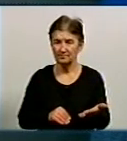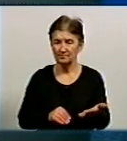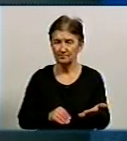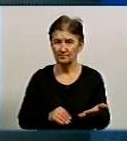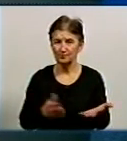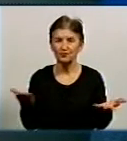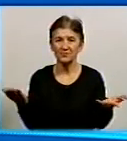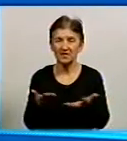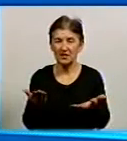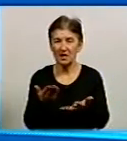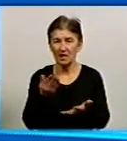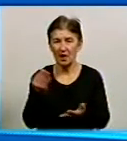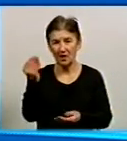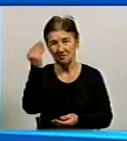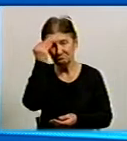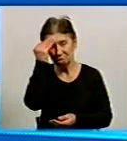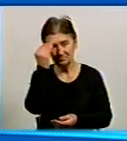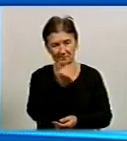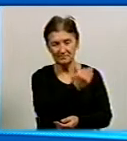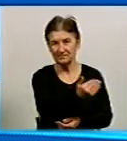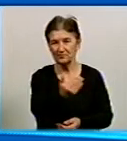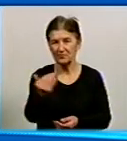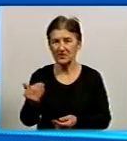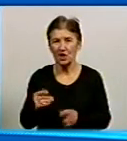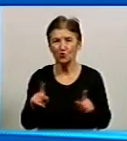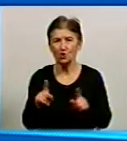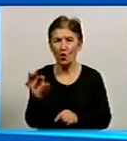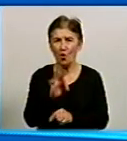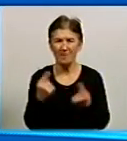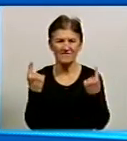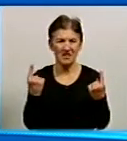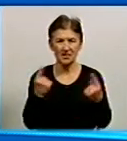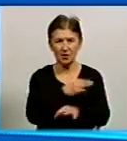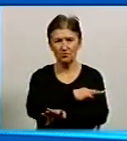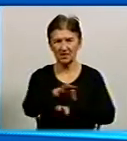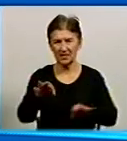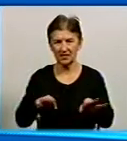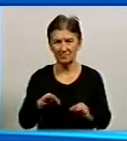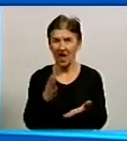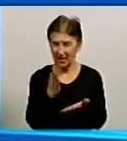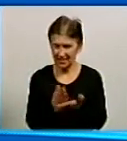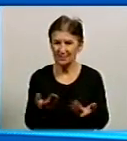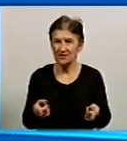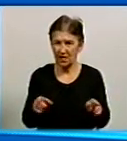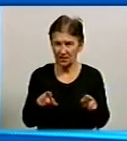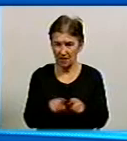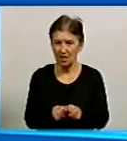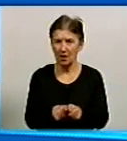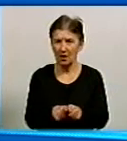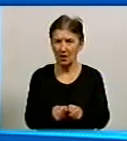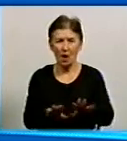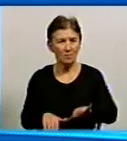яка точка зору більшості членів Координаційної ради щодо великих проєктів? є така пропозиція, ну особисто від